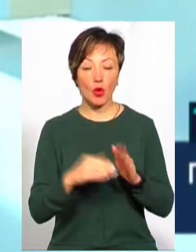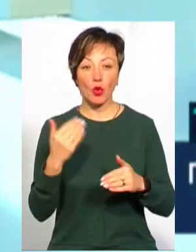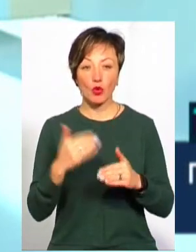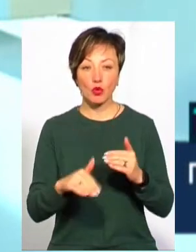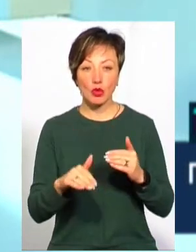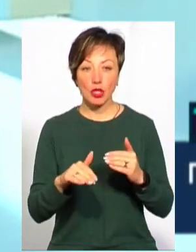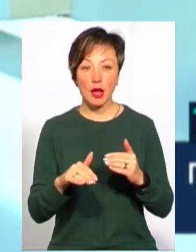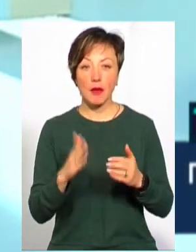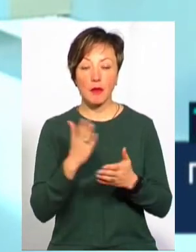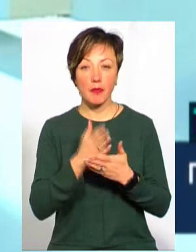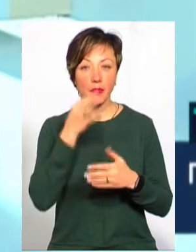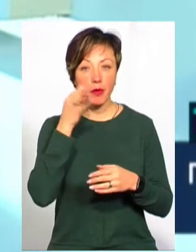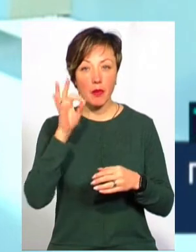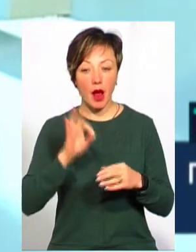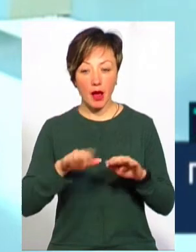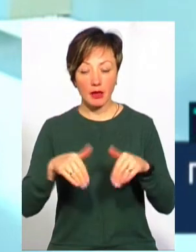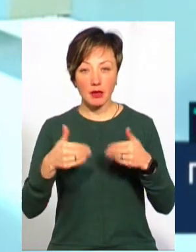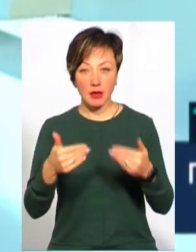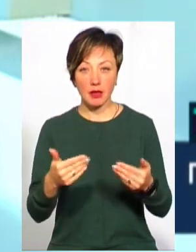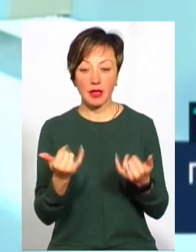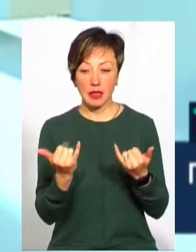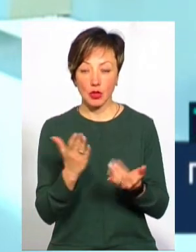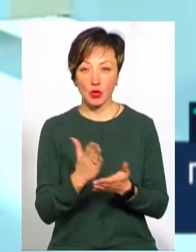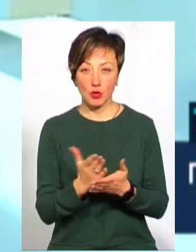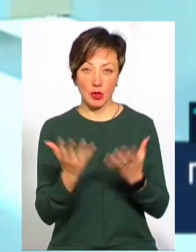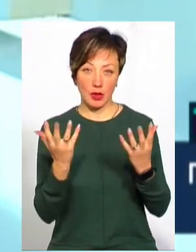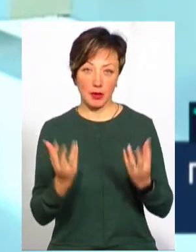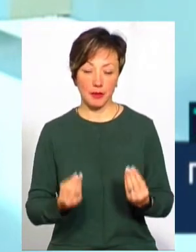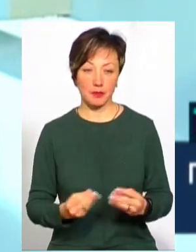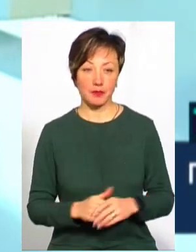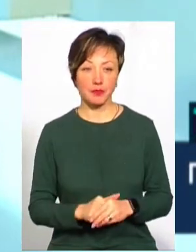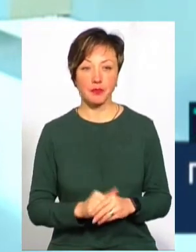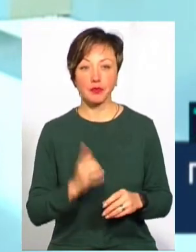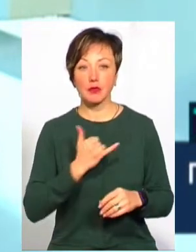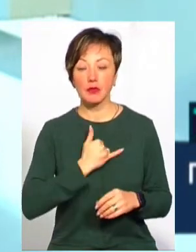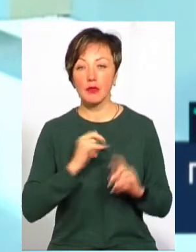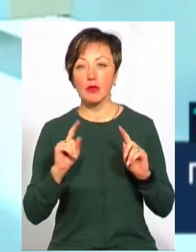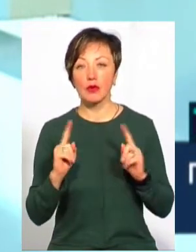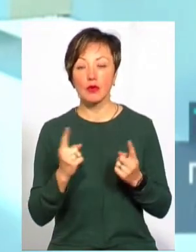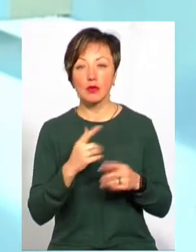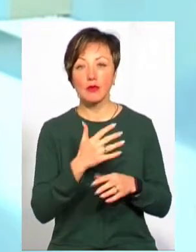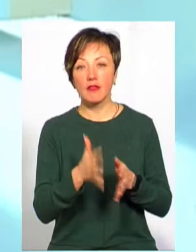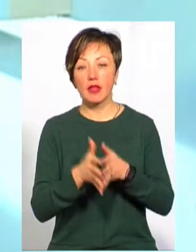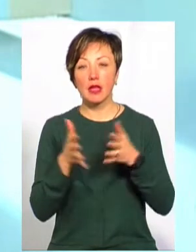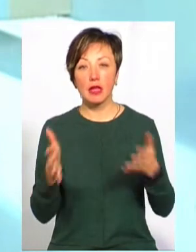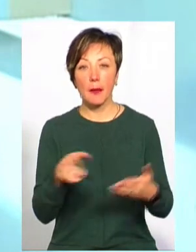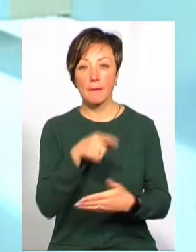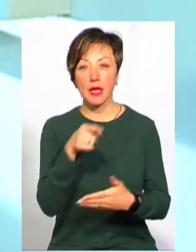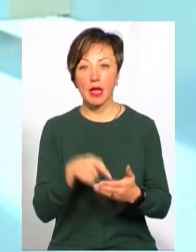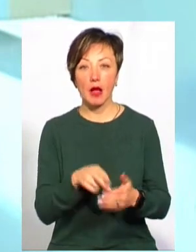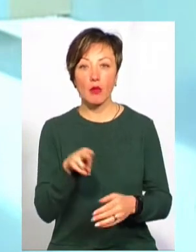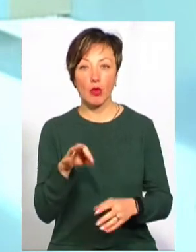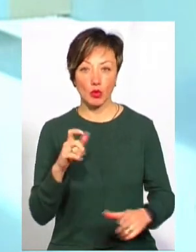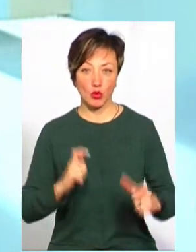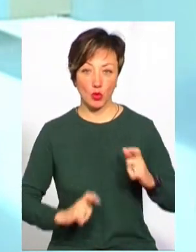винесені з практики тої, котра вже існує на сьогоднішній день. В нас було дуже надзвичайно велике питання по